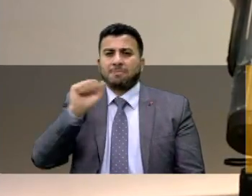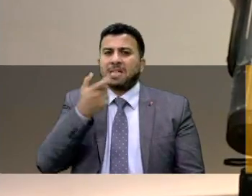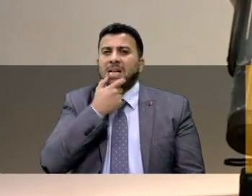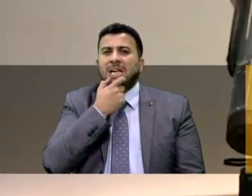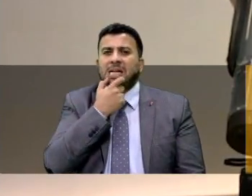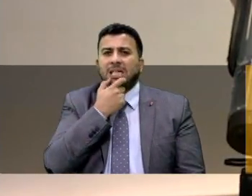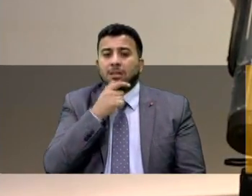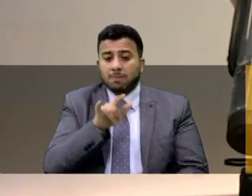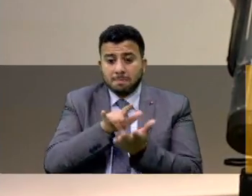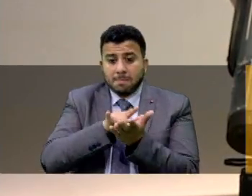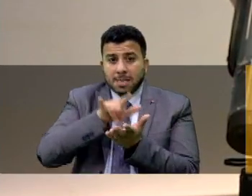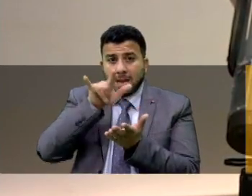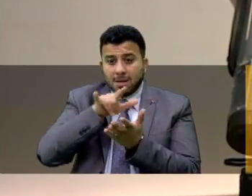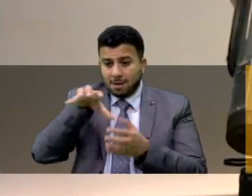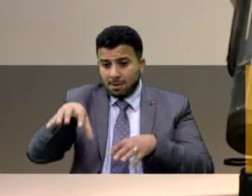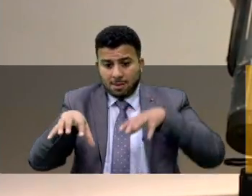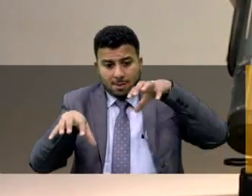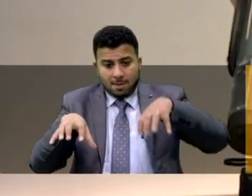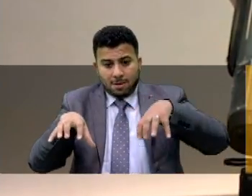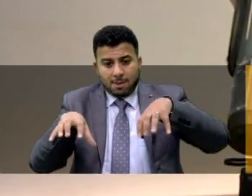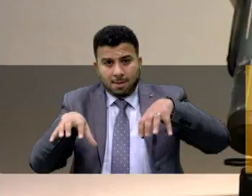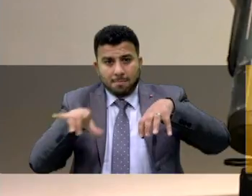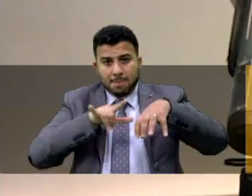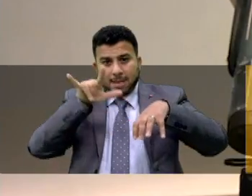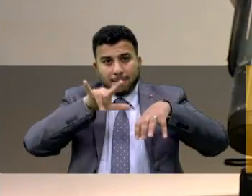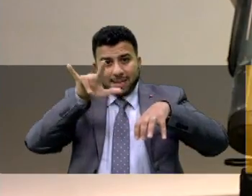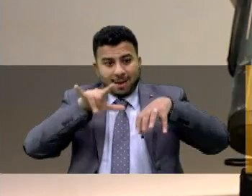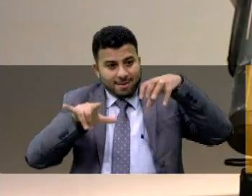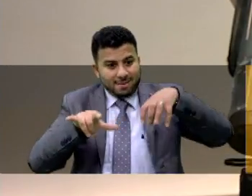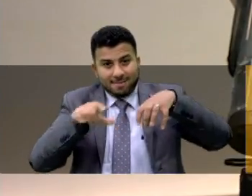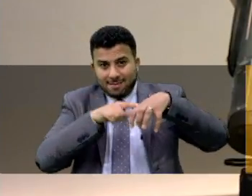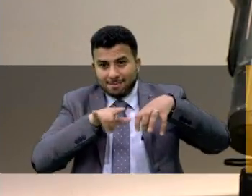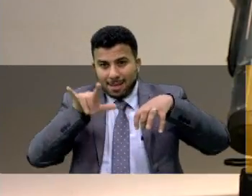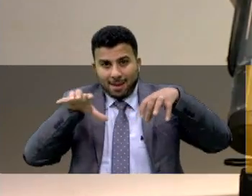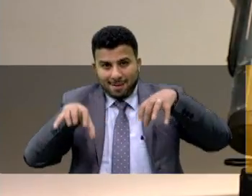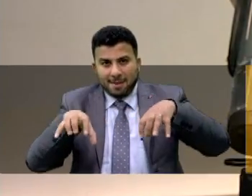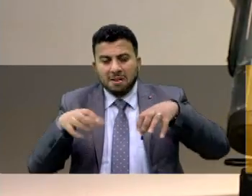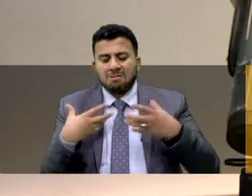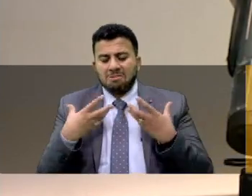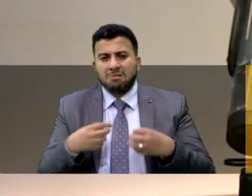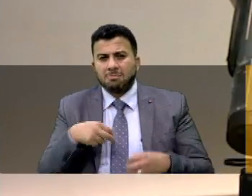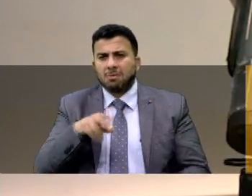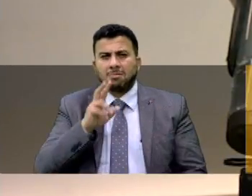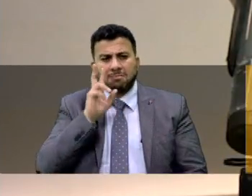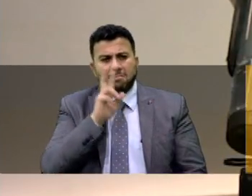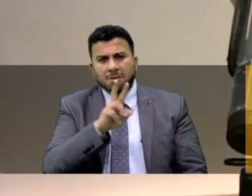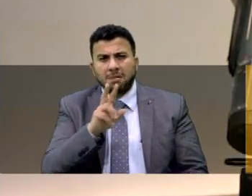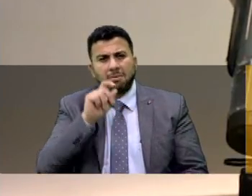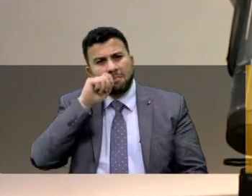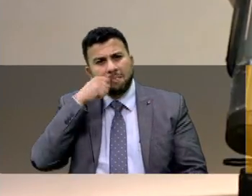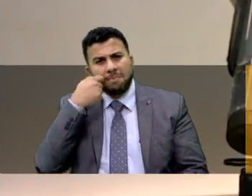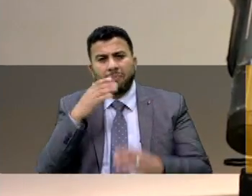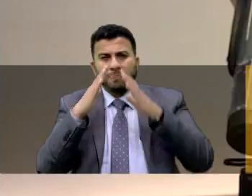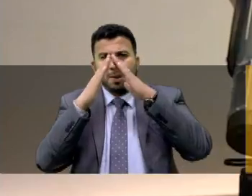قدامه المطار واستراحة في المطار، وإذا أنا أقابل راجل مصري